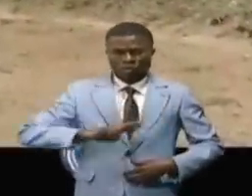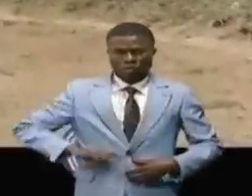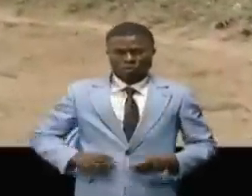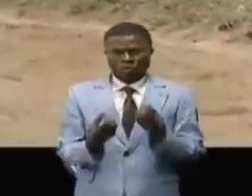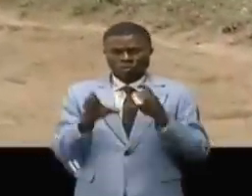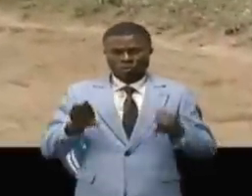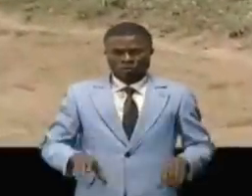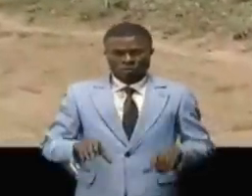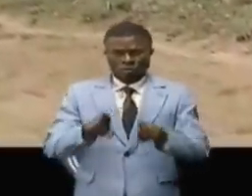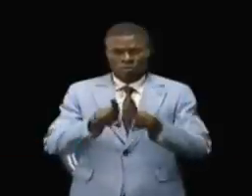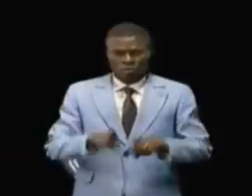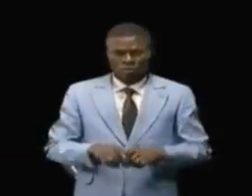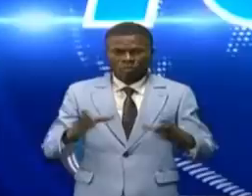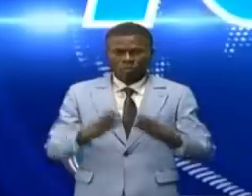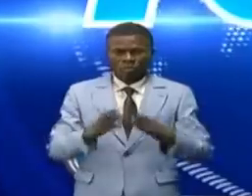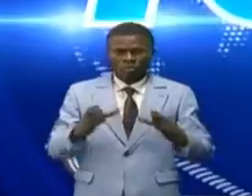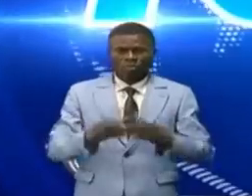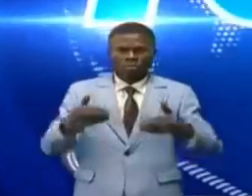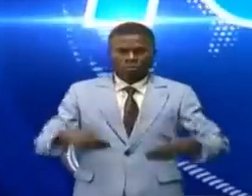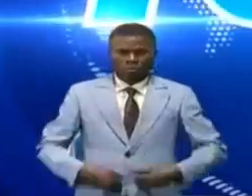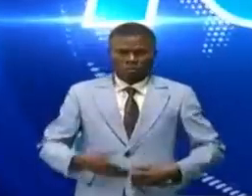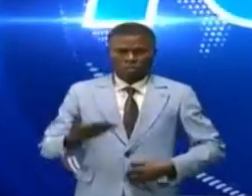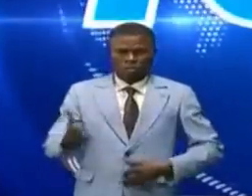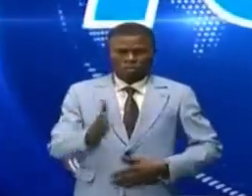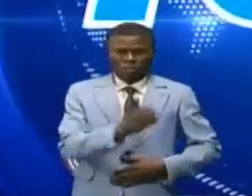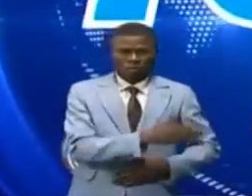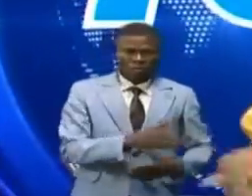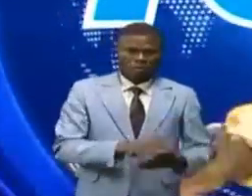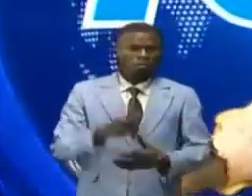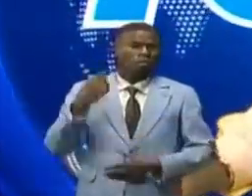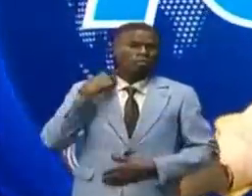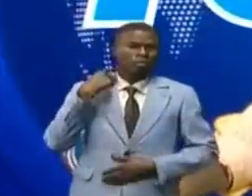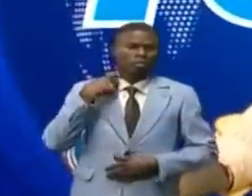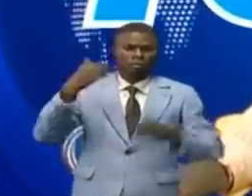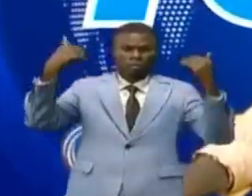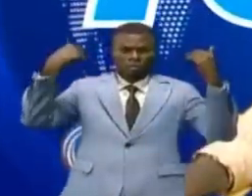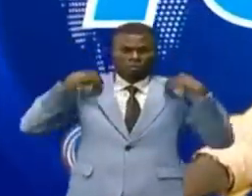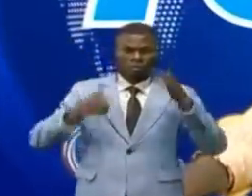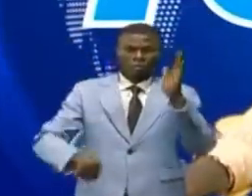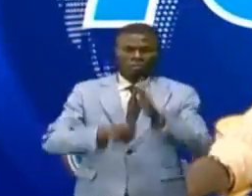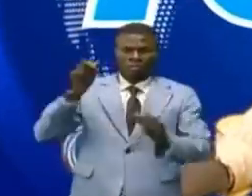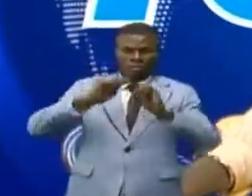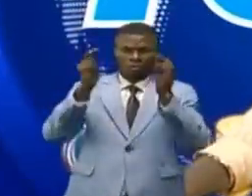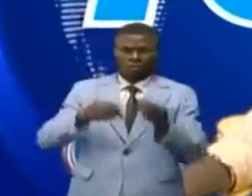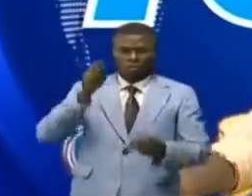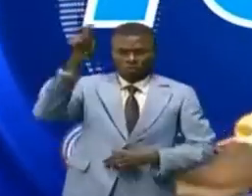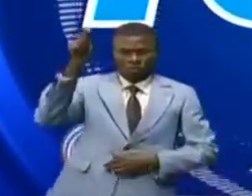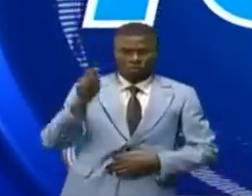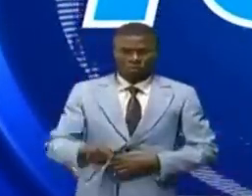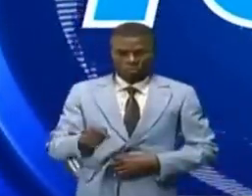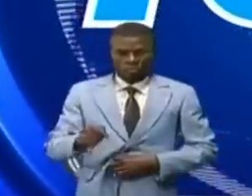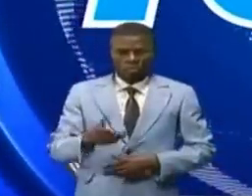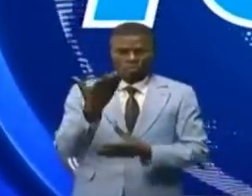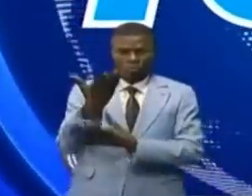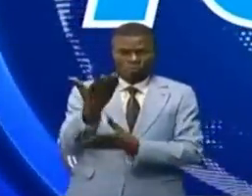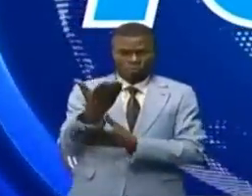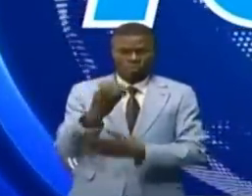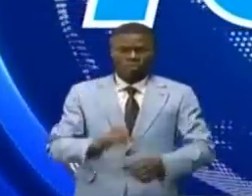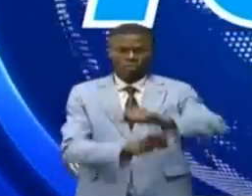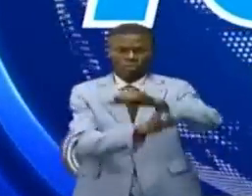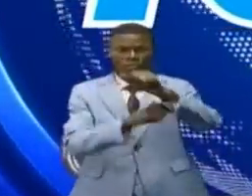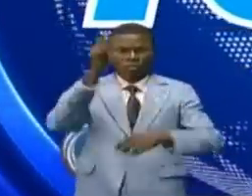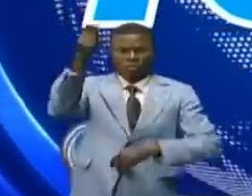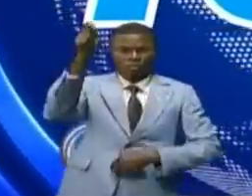par et avec les jeunes le commandant de la onzième région militaire à réitérer la demande des soutien